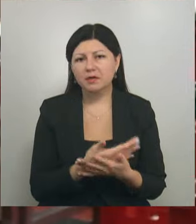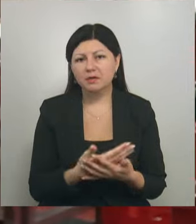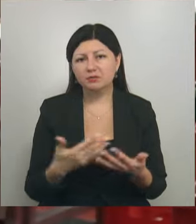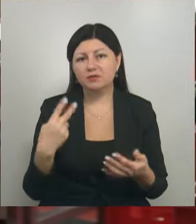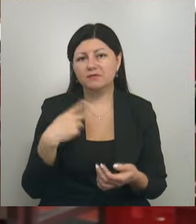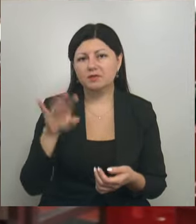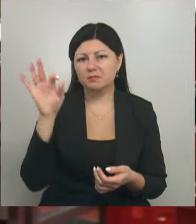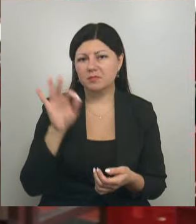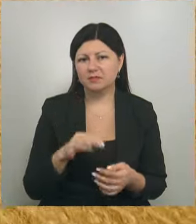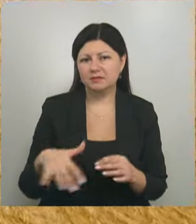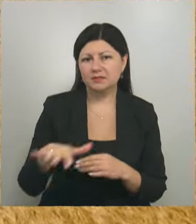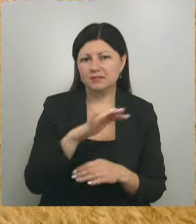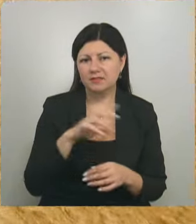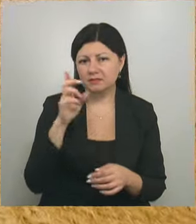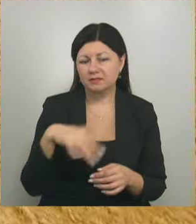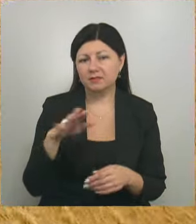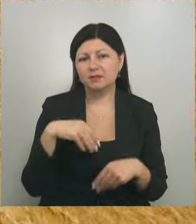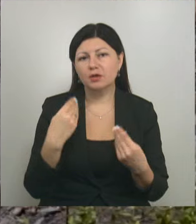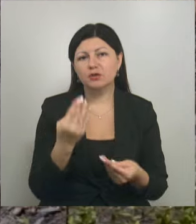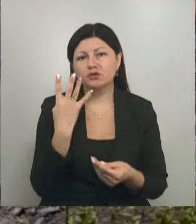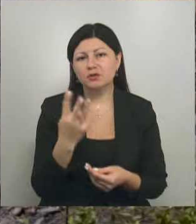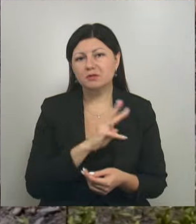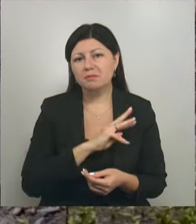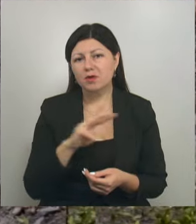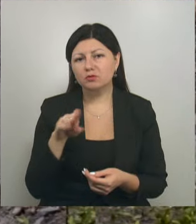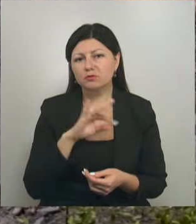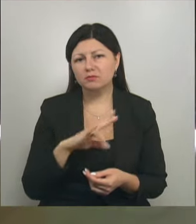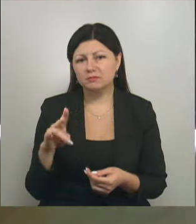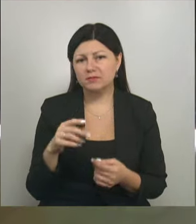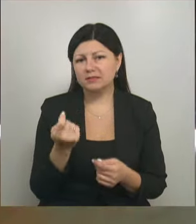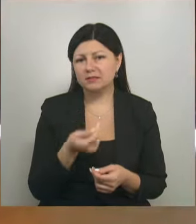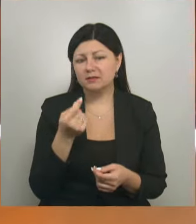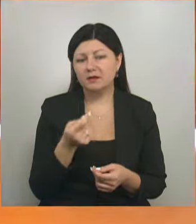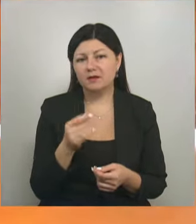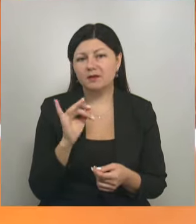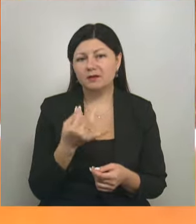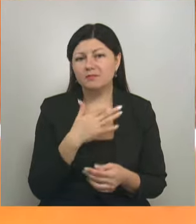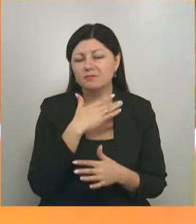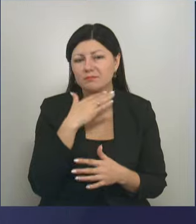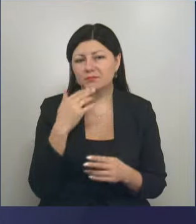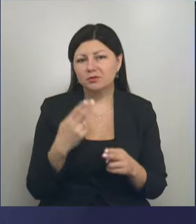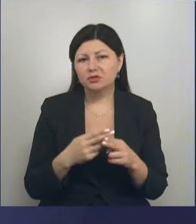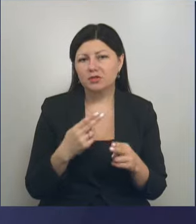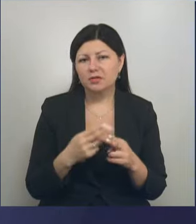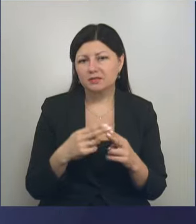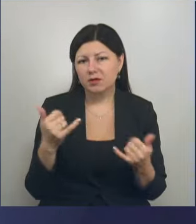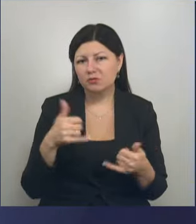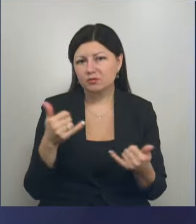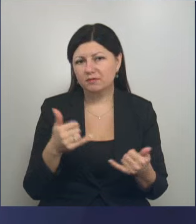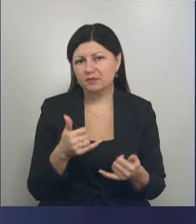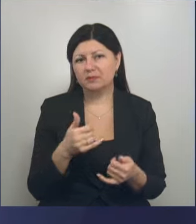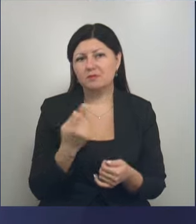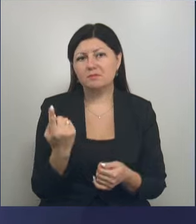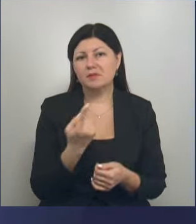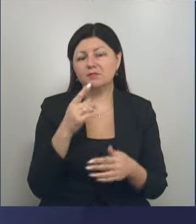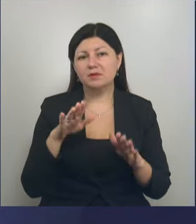населения страны. Даем 4 миллиона тонн зерна в год и больше трети всего российского железорудного концентрата. Занимаем первое место